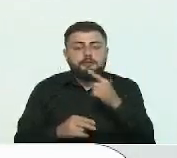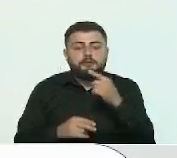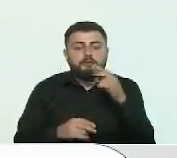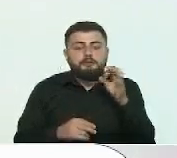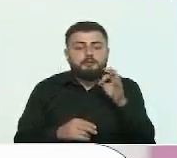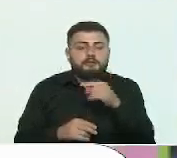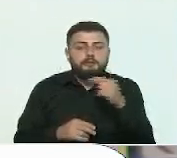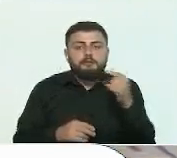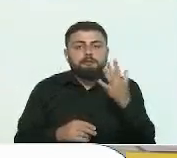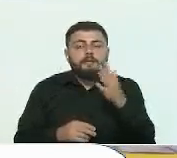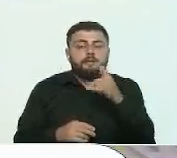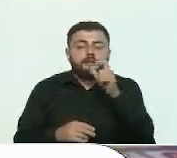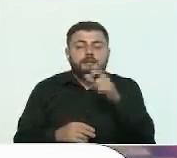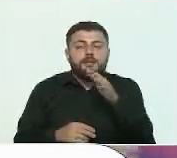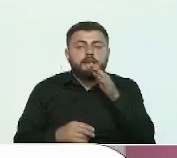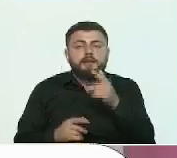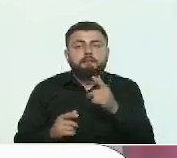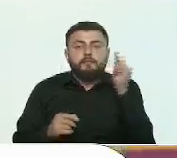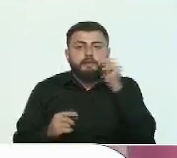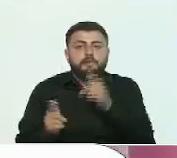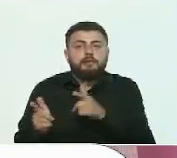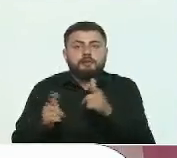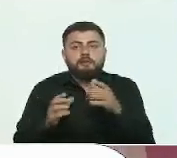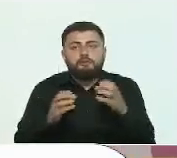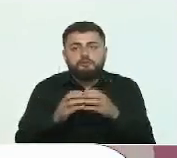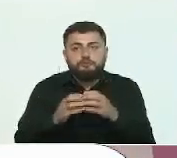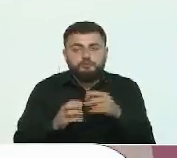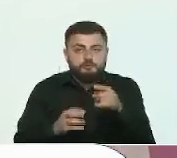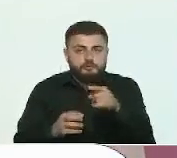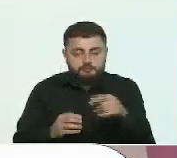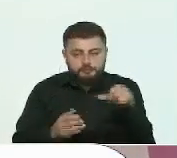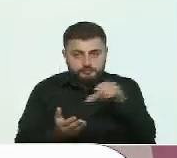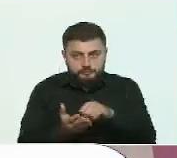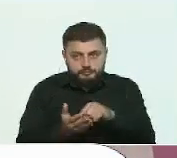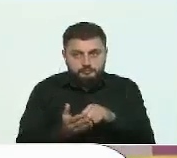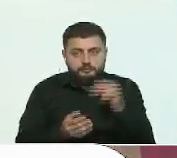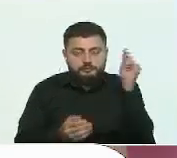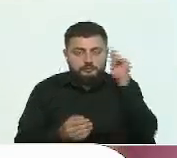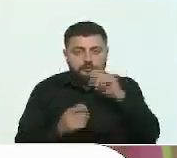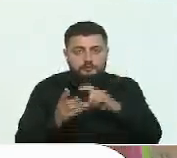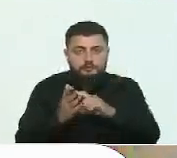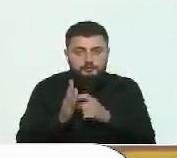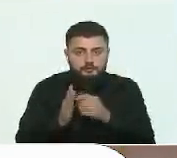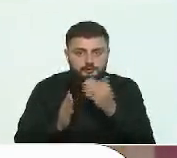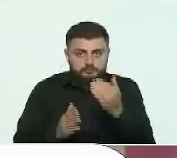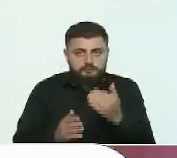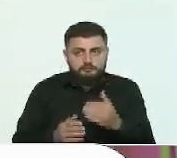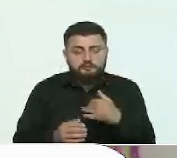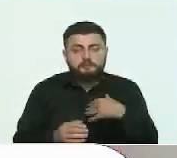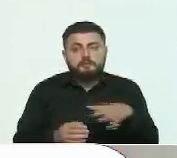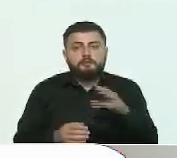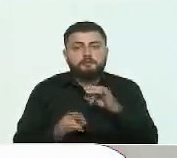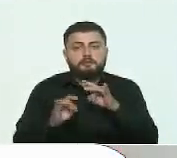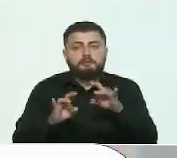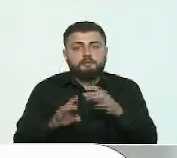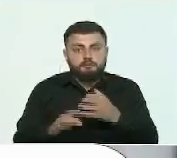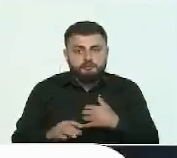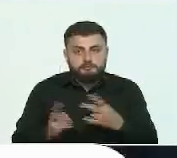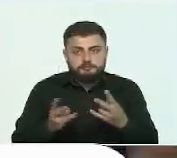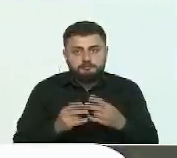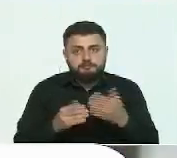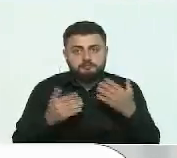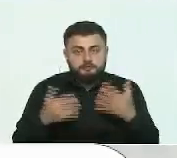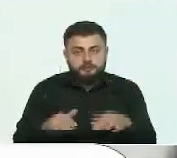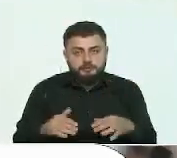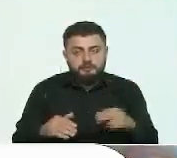bir ilə əvvəl 5 yaşlar deyirik, məktəb hazırlıq qrupları. Bu uşaqlar üçün bu otaq nəzərdə tutulmuşdur. Və mən qeyd etməliyəm ki,